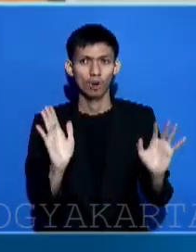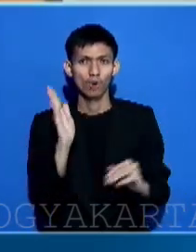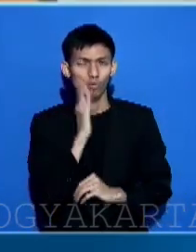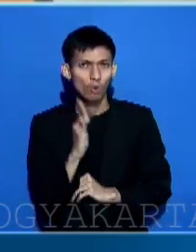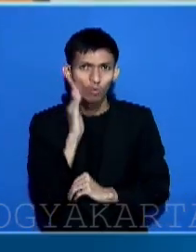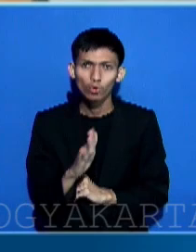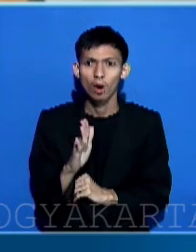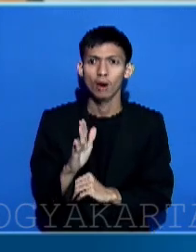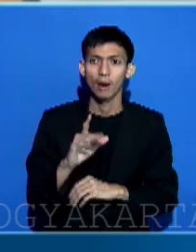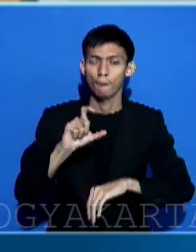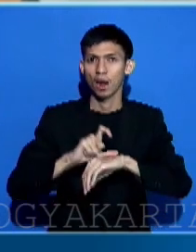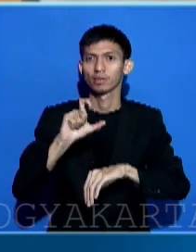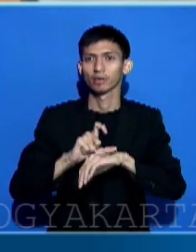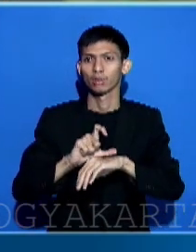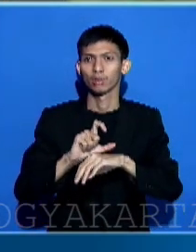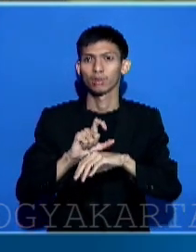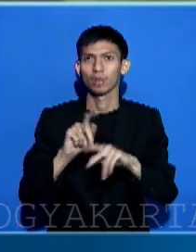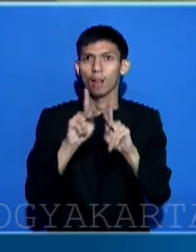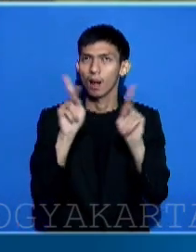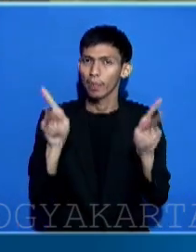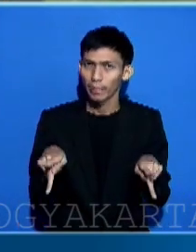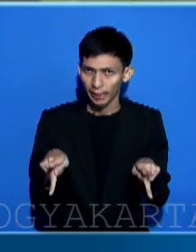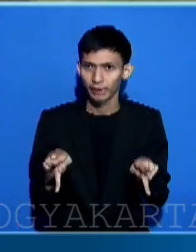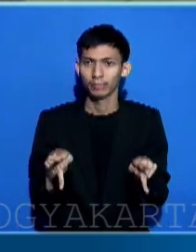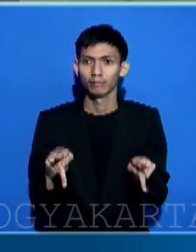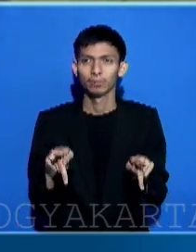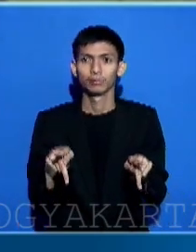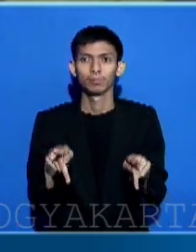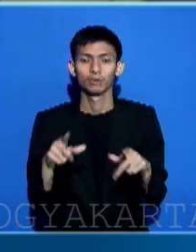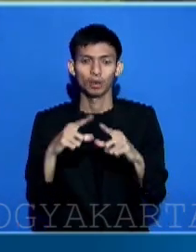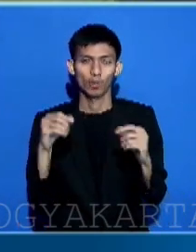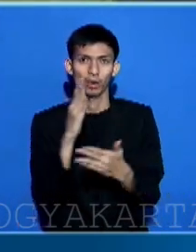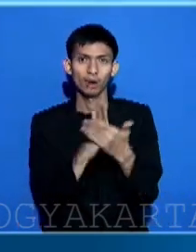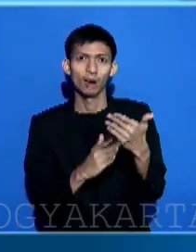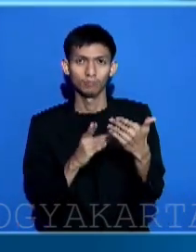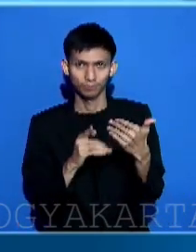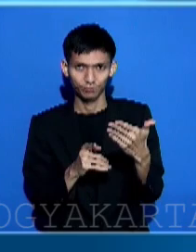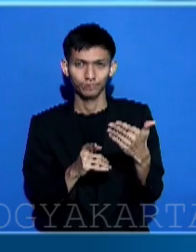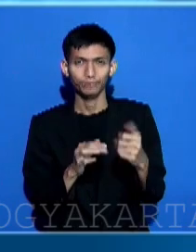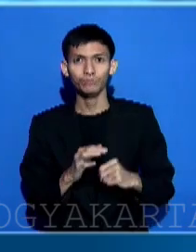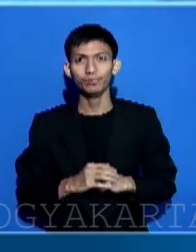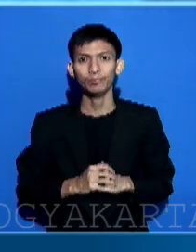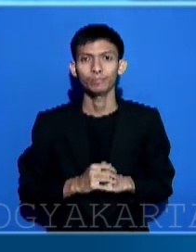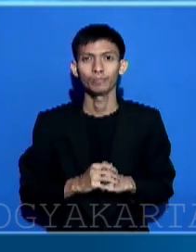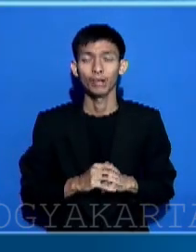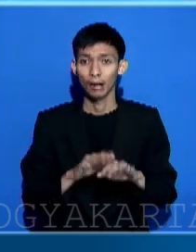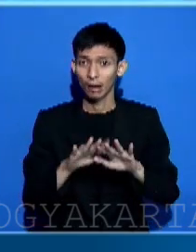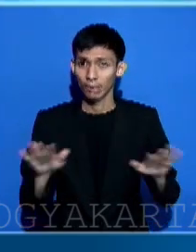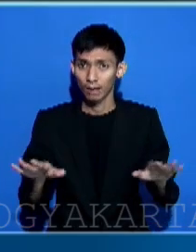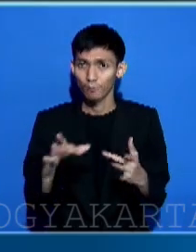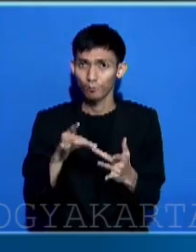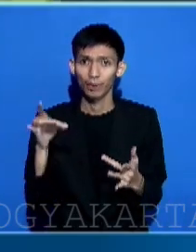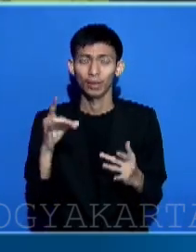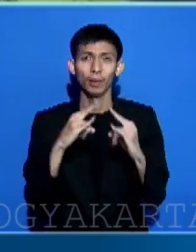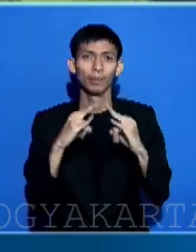masjid se Kabupaten Klaten Jawa Tengah bertolak dari kota seribu candi itu para remaja masjid usia sekolah ini memilih kawasan objek